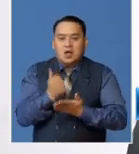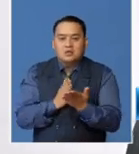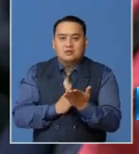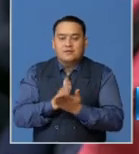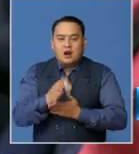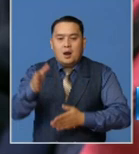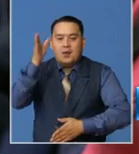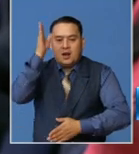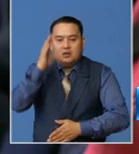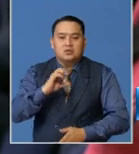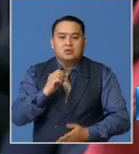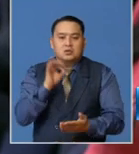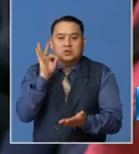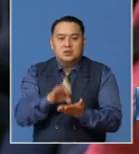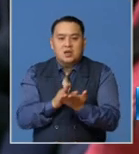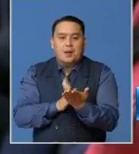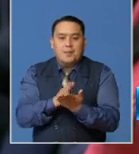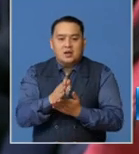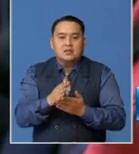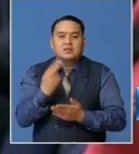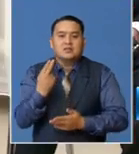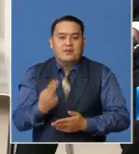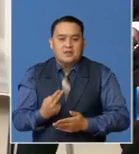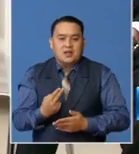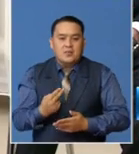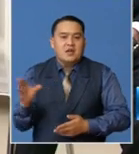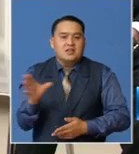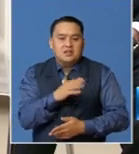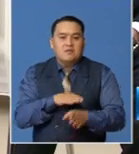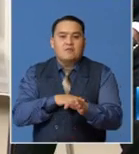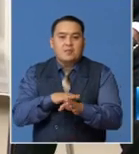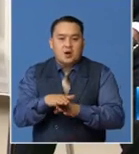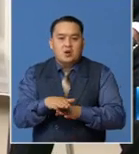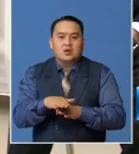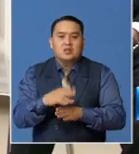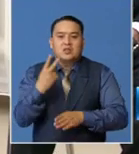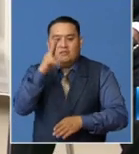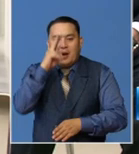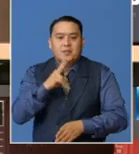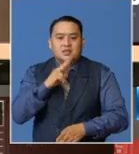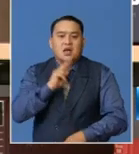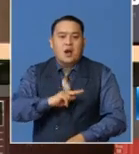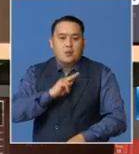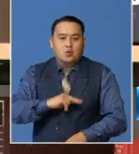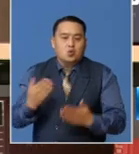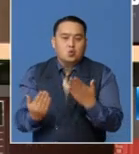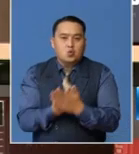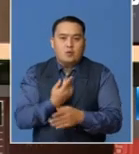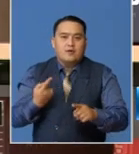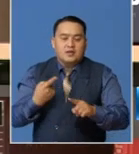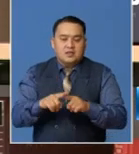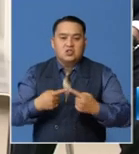образования является целенаправленная работа по цифровизации в целях ее реализации вот уже два месяца работает новый и